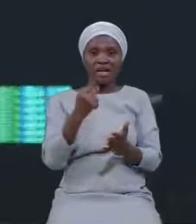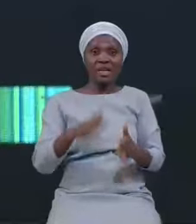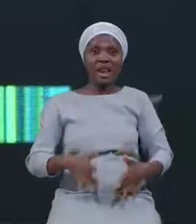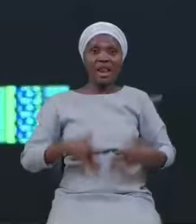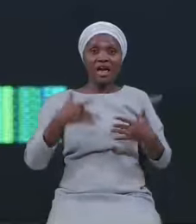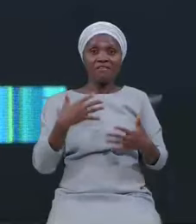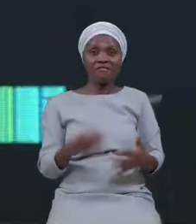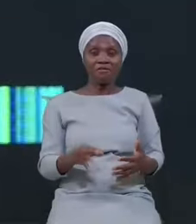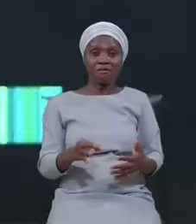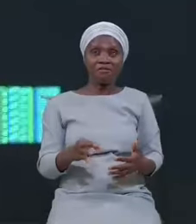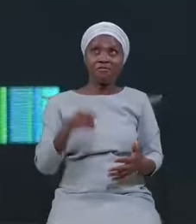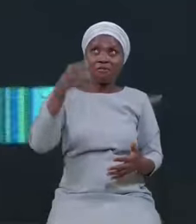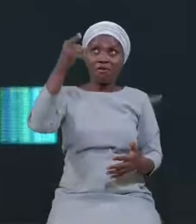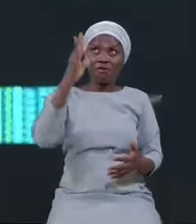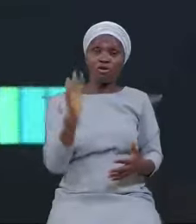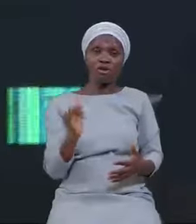piété, la piété.